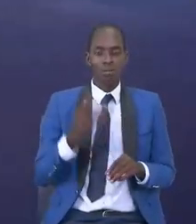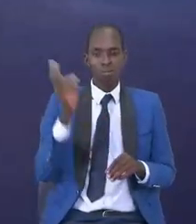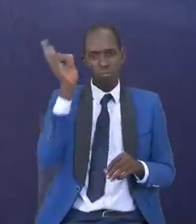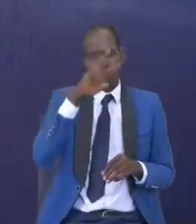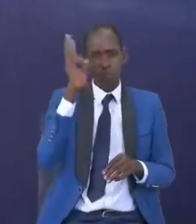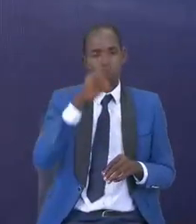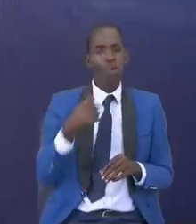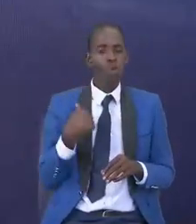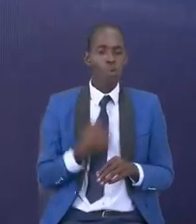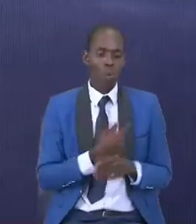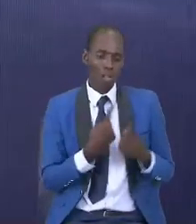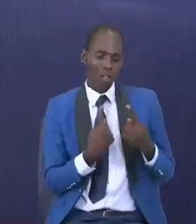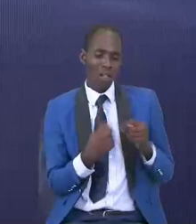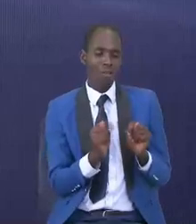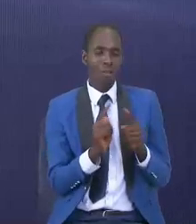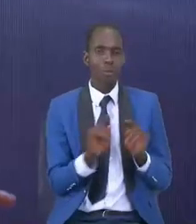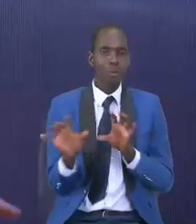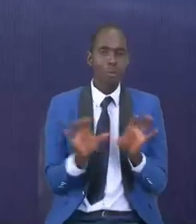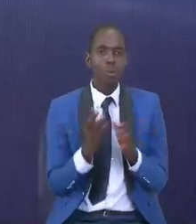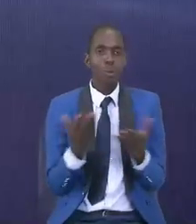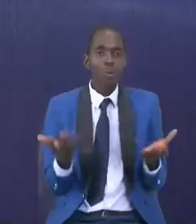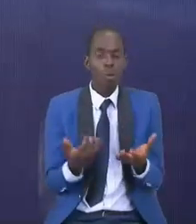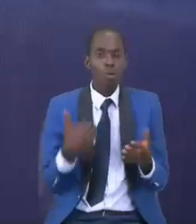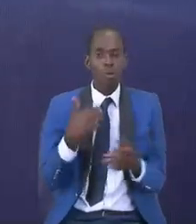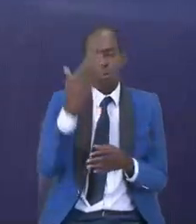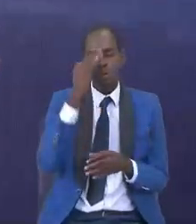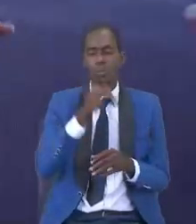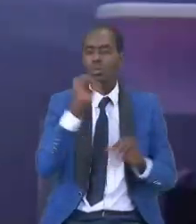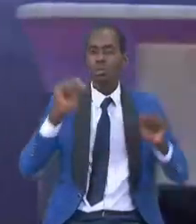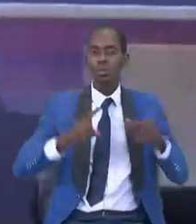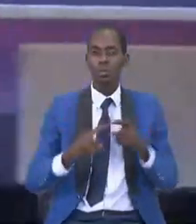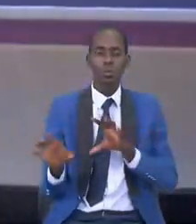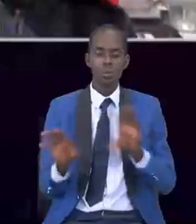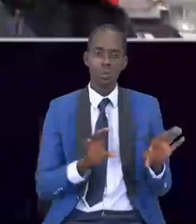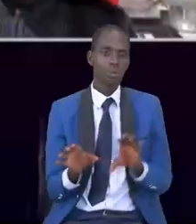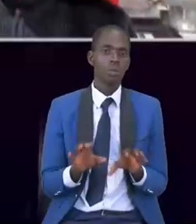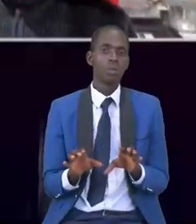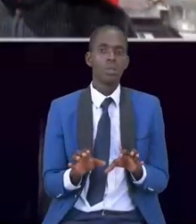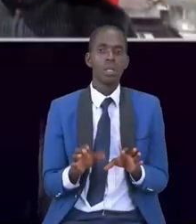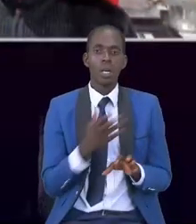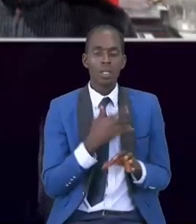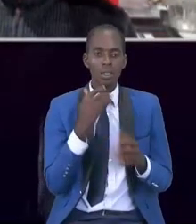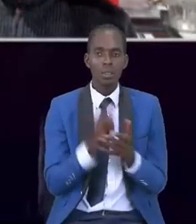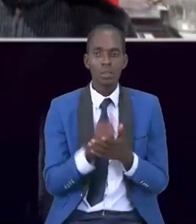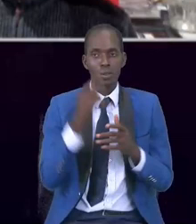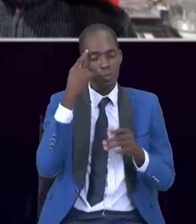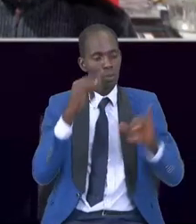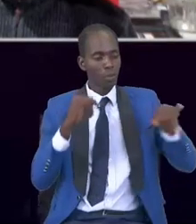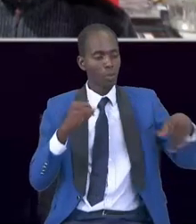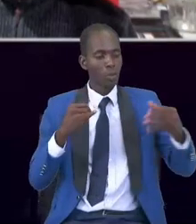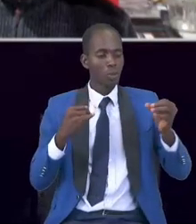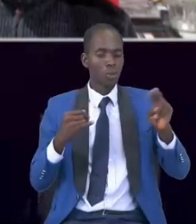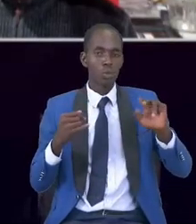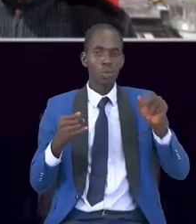délibérée, nous tentons de faire ce que nous connaissons impossible, ce qui est